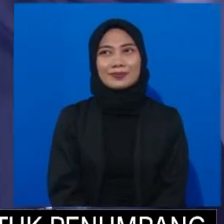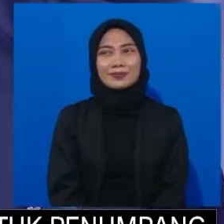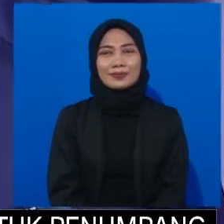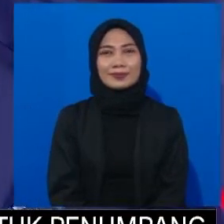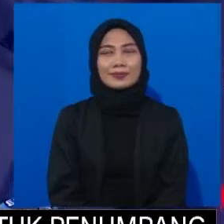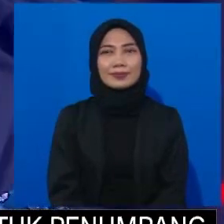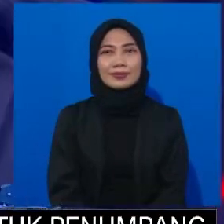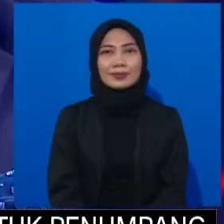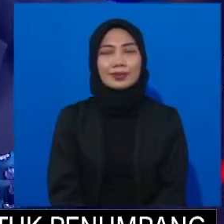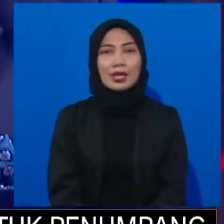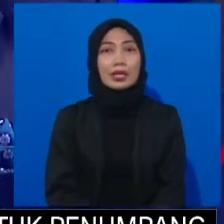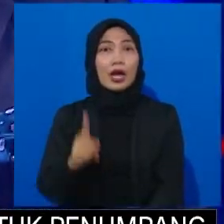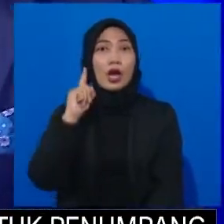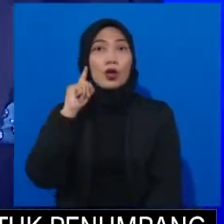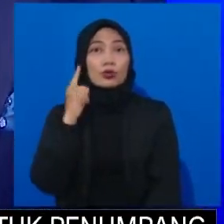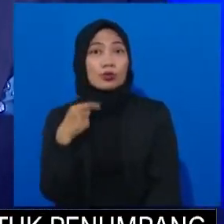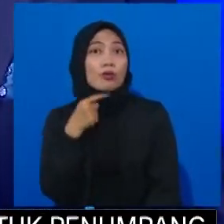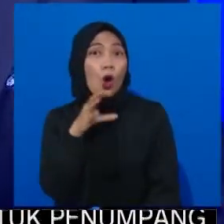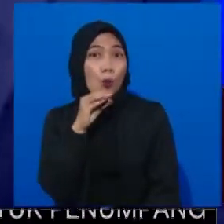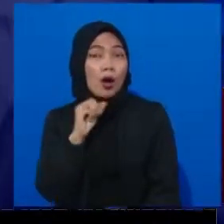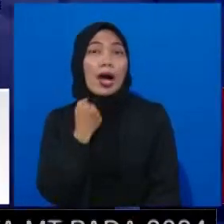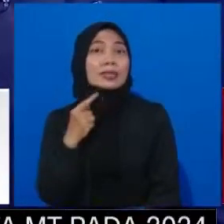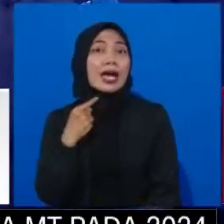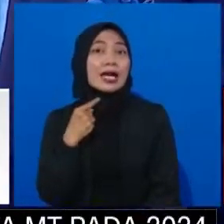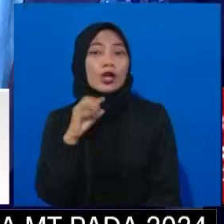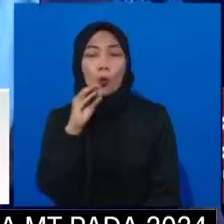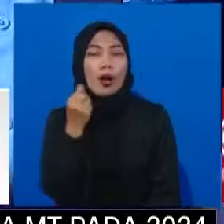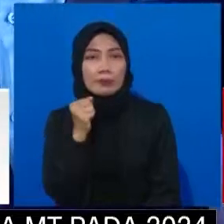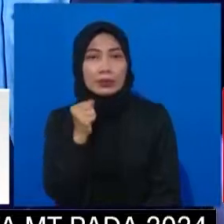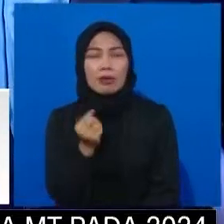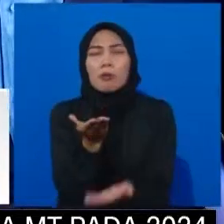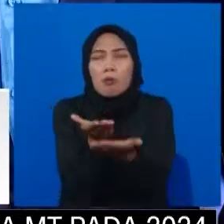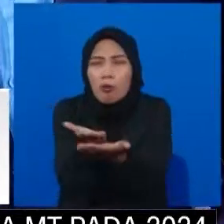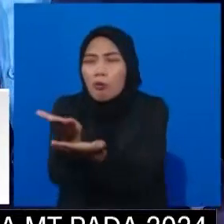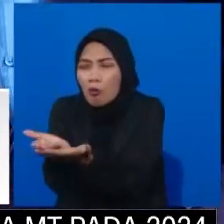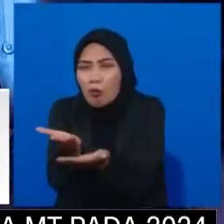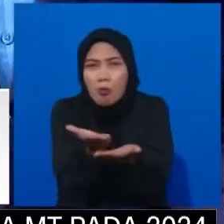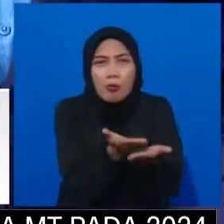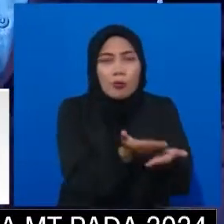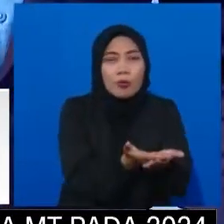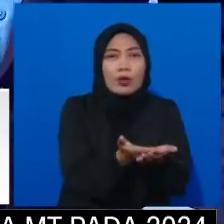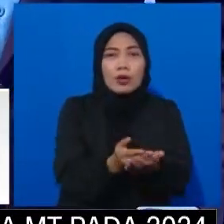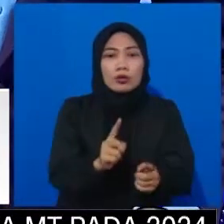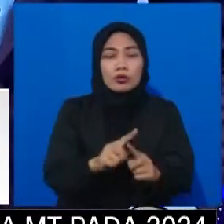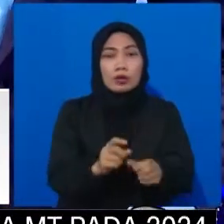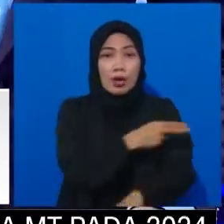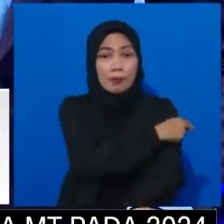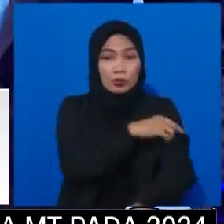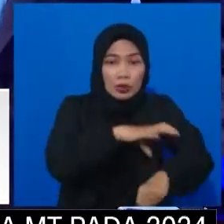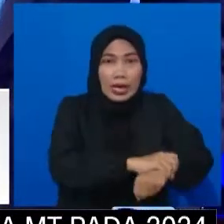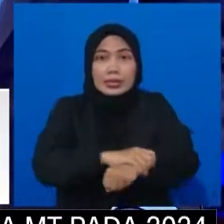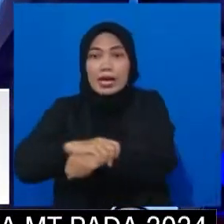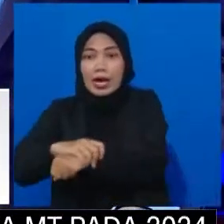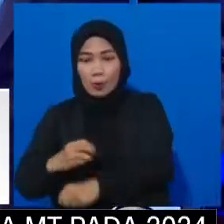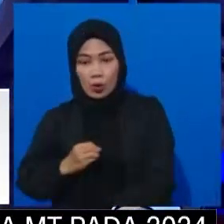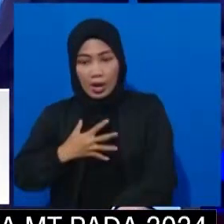Seorang pengemis tunawicara dievakuasi petugas Satgas Dinas Sosial saat mangkal di pelataran alun-alun Kota Bogor, Jawa Barat. Petugas mendapati